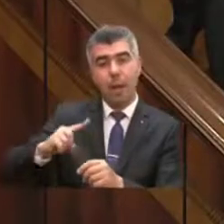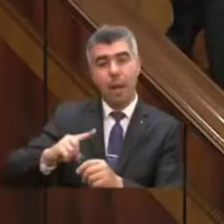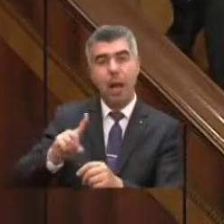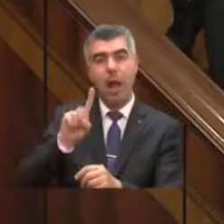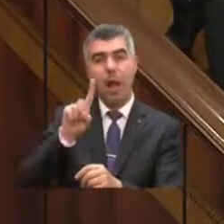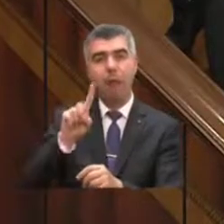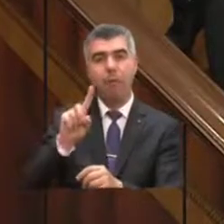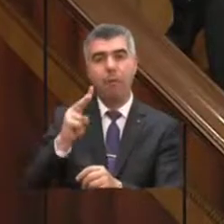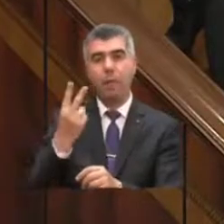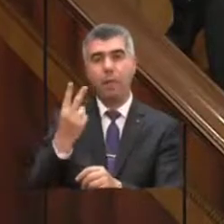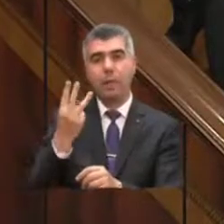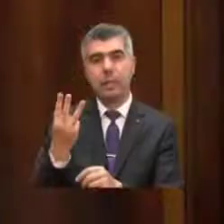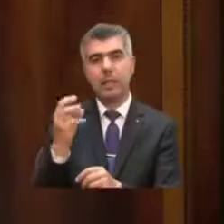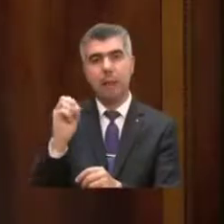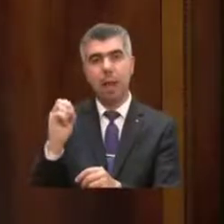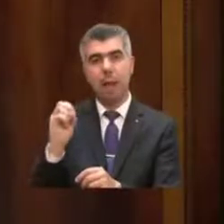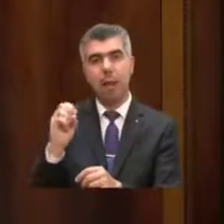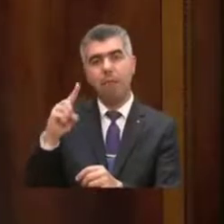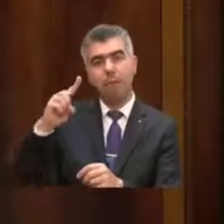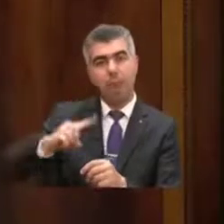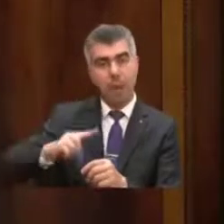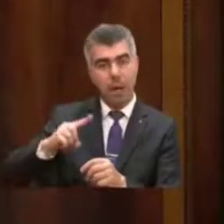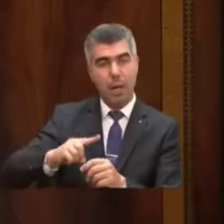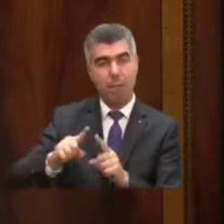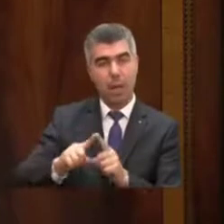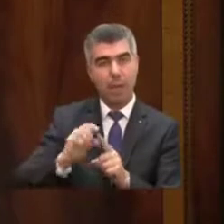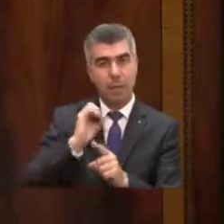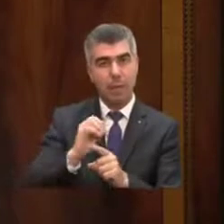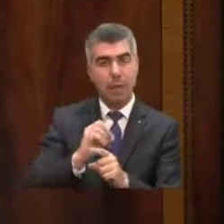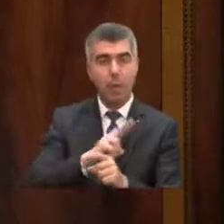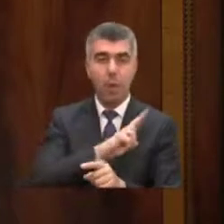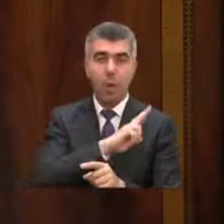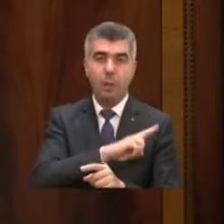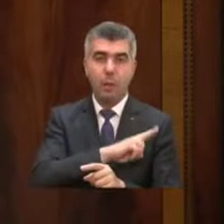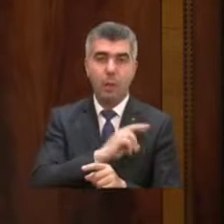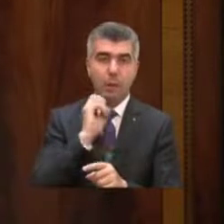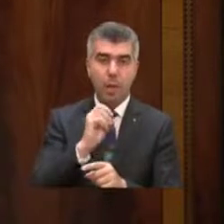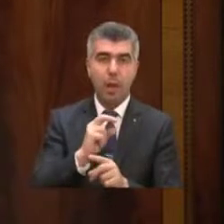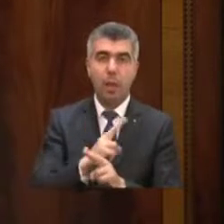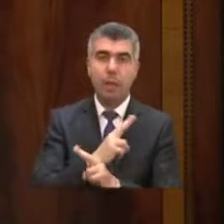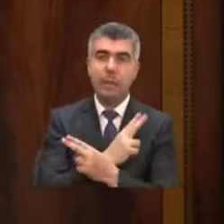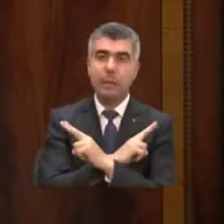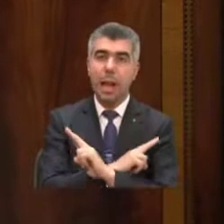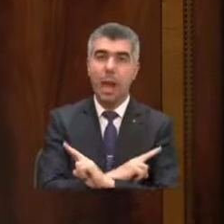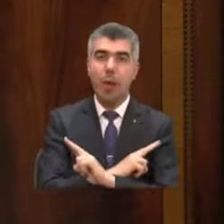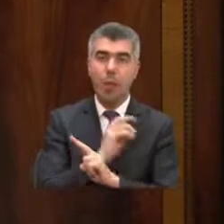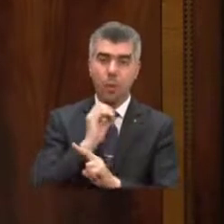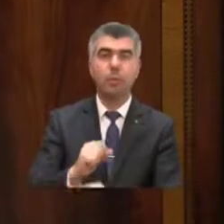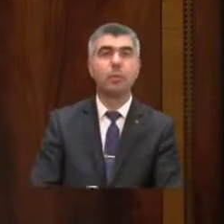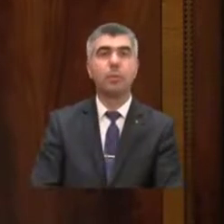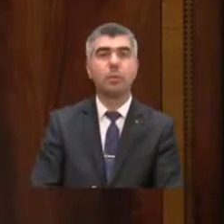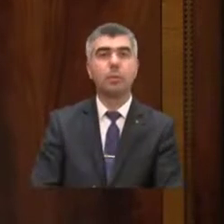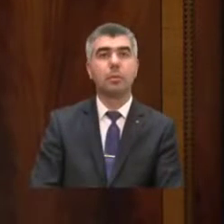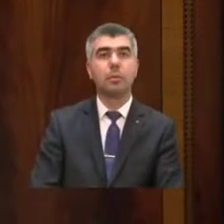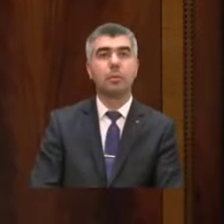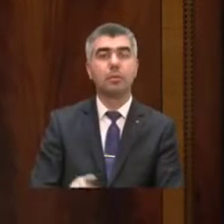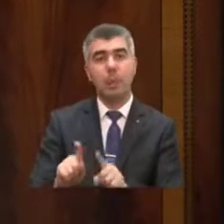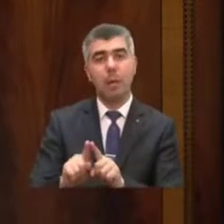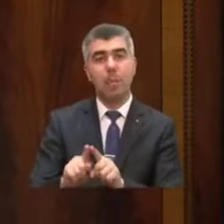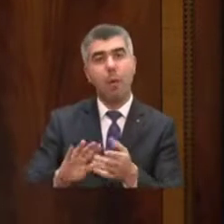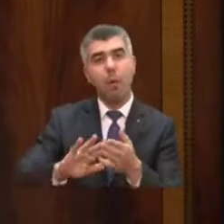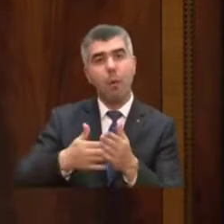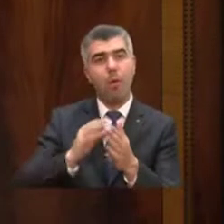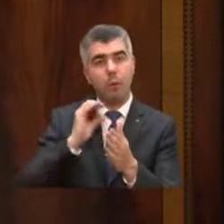1320 يوم، مع تمكين المؤمن له البالغ السن القانوني للإحالة على التقاعد واللي وصل